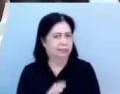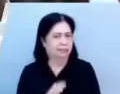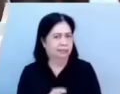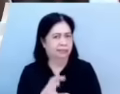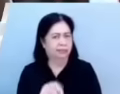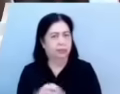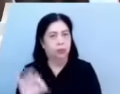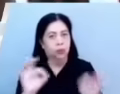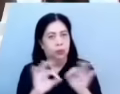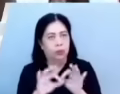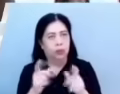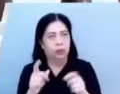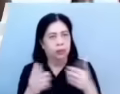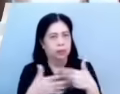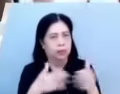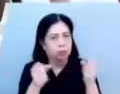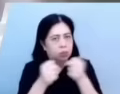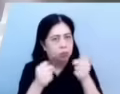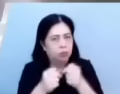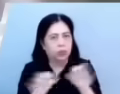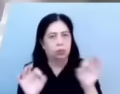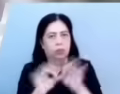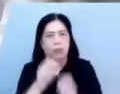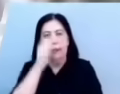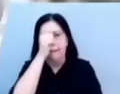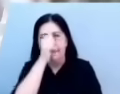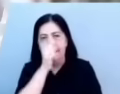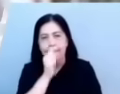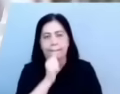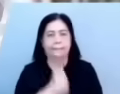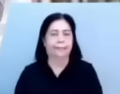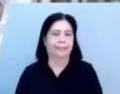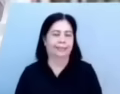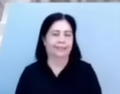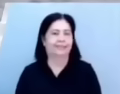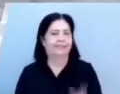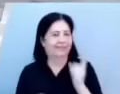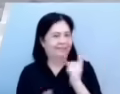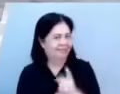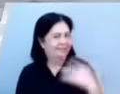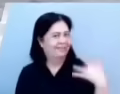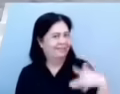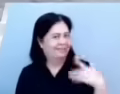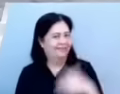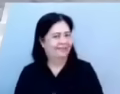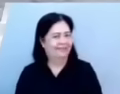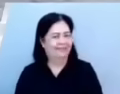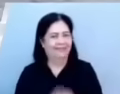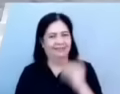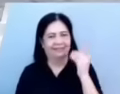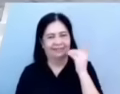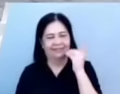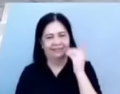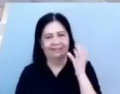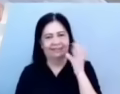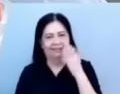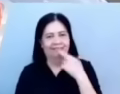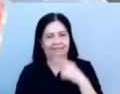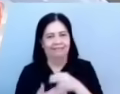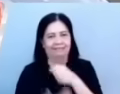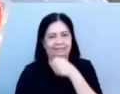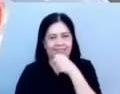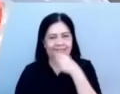kahit maliit lang, basta matyaga ka. Yan ang diskarte. Darlene Kai, nagbabalita para sa